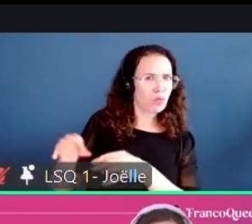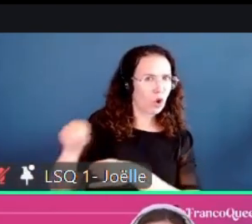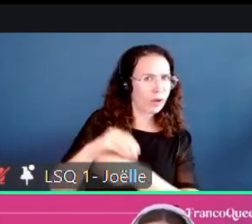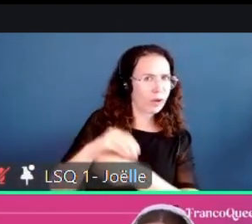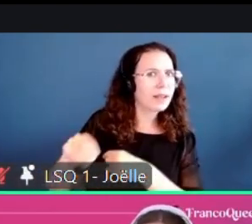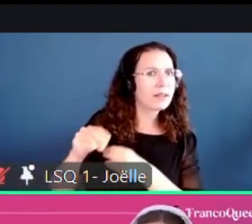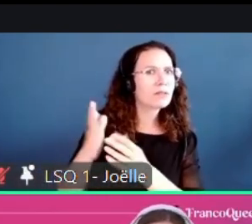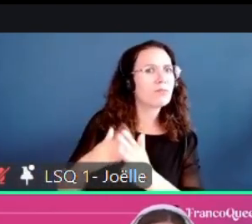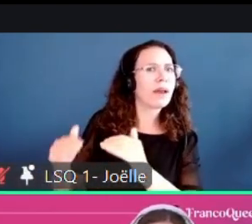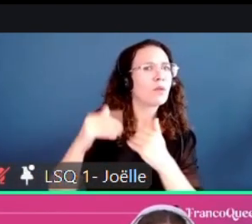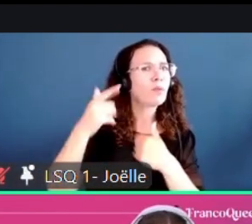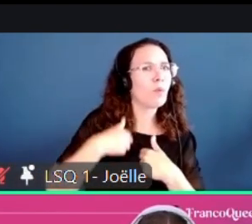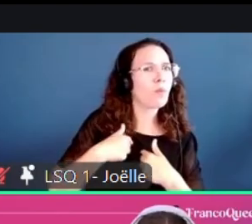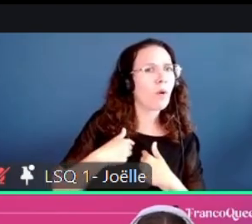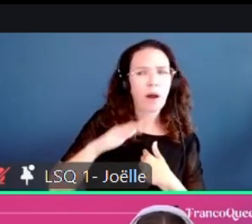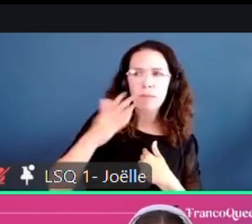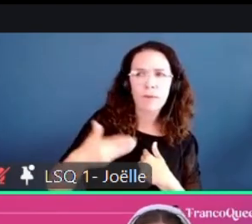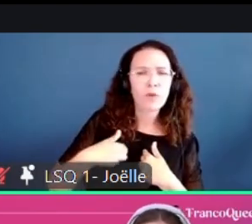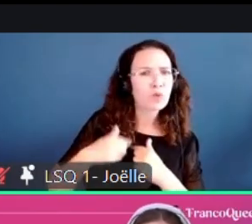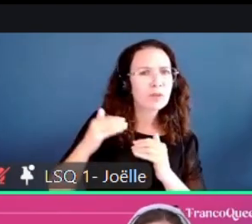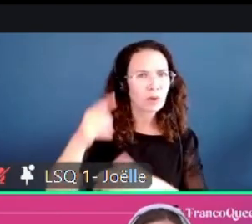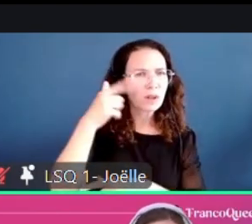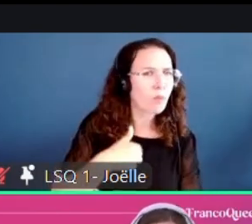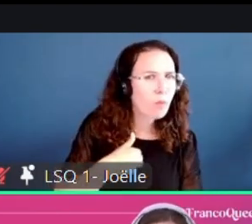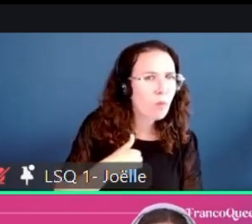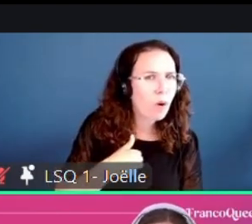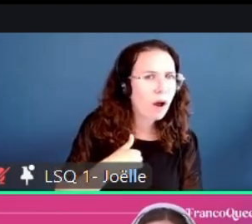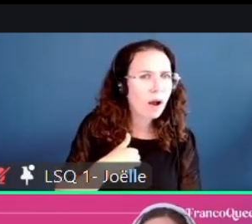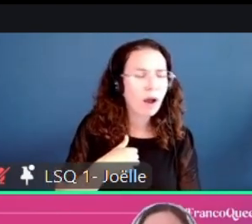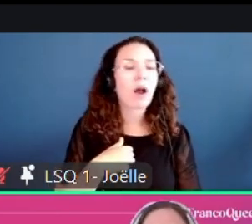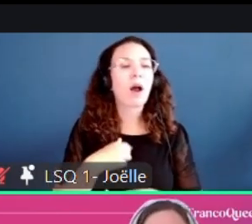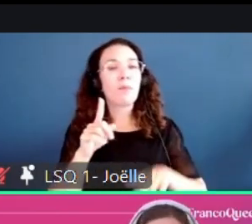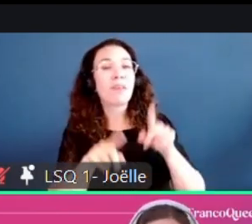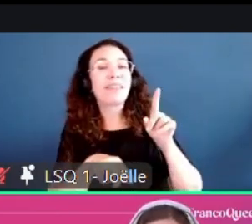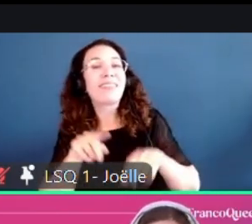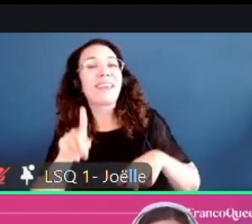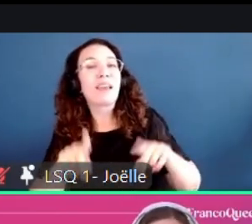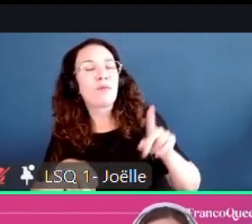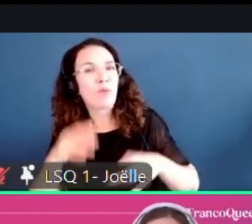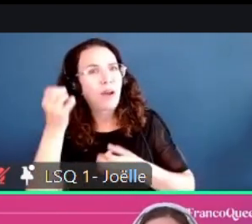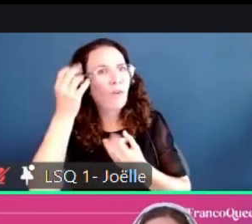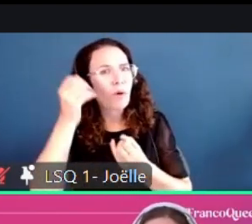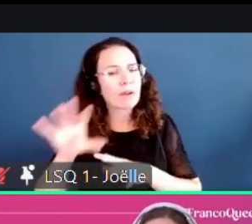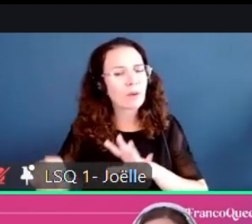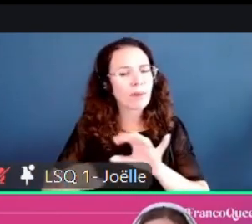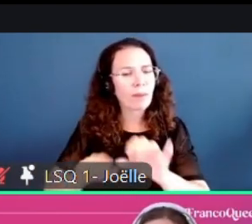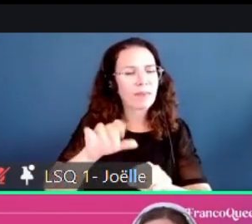organisme qui va être inclusif pour moi? Est-ce que ça va être sécuritaire? Et il y a certains indicateurs, disons,